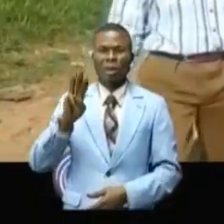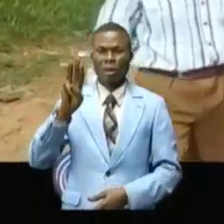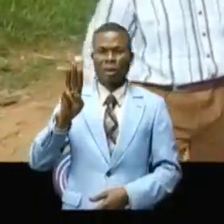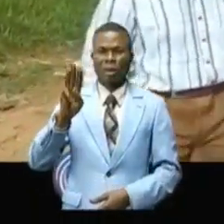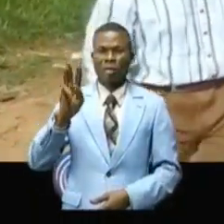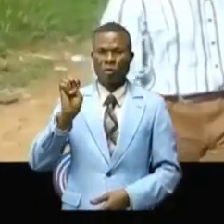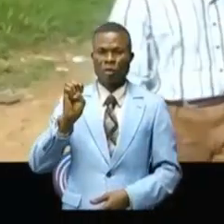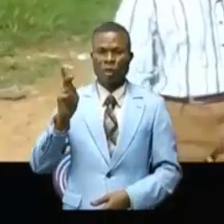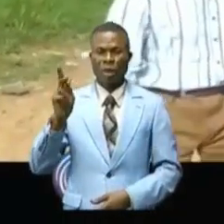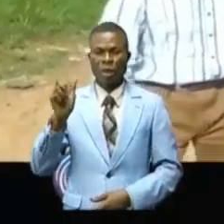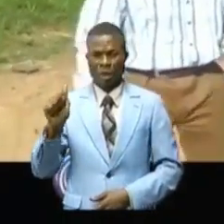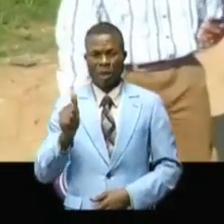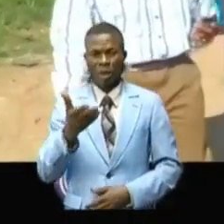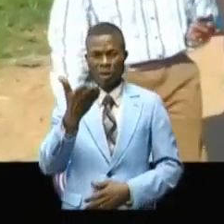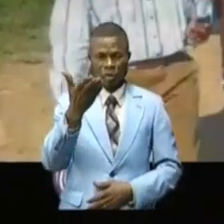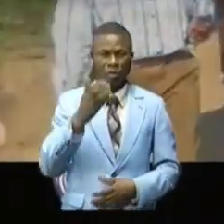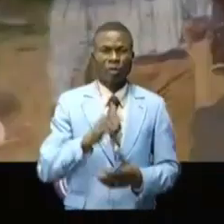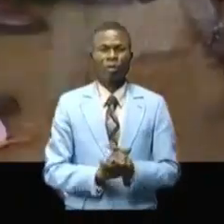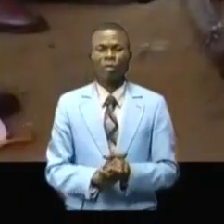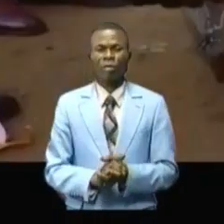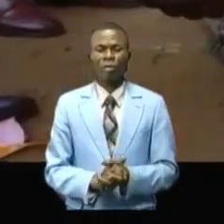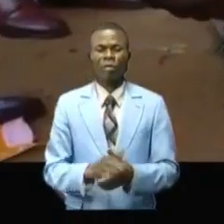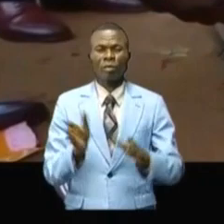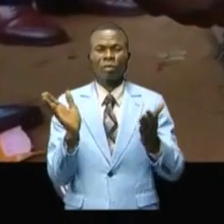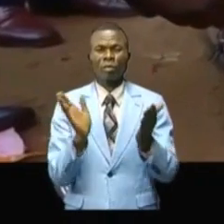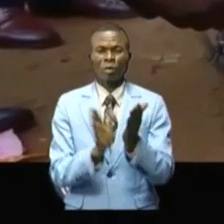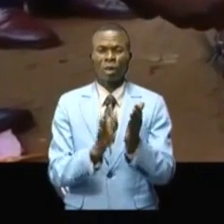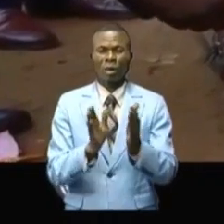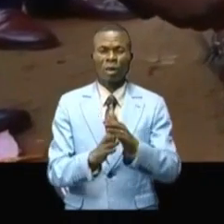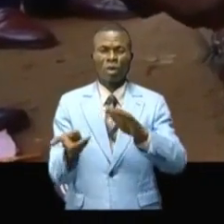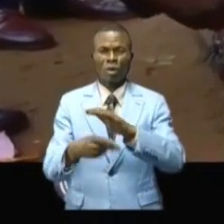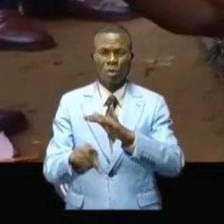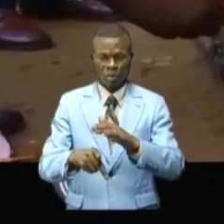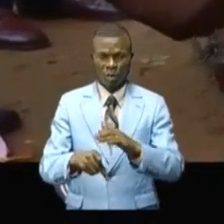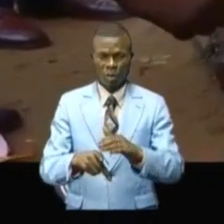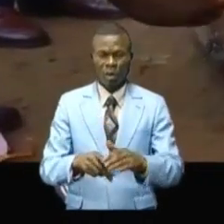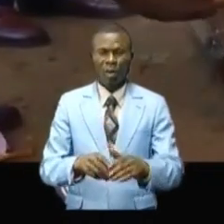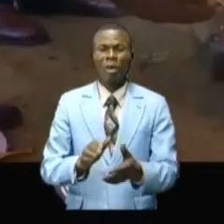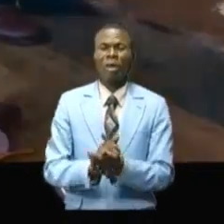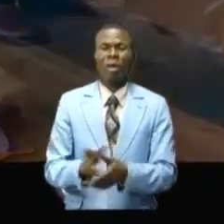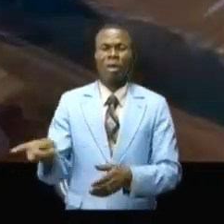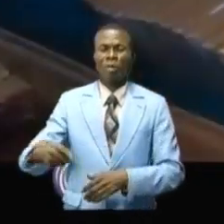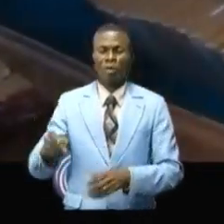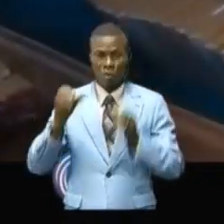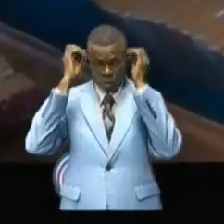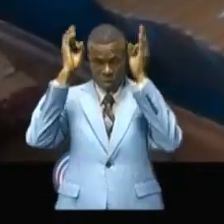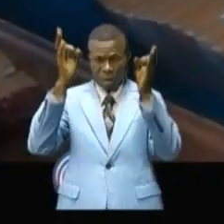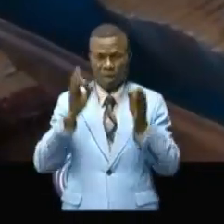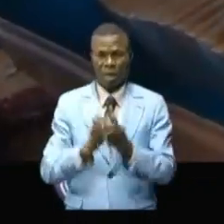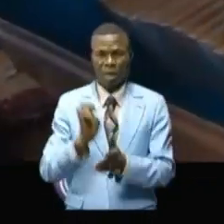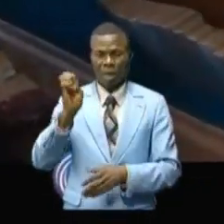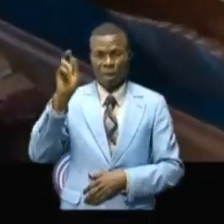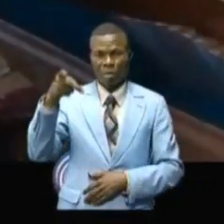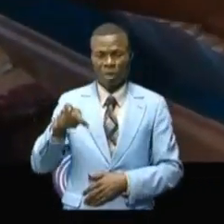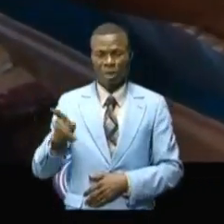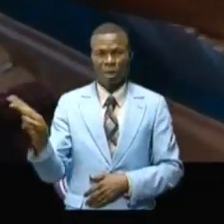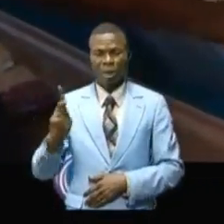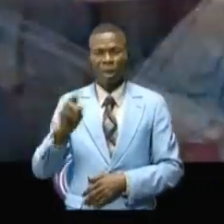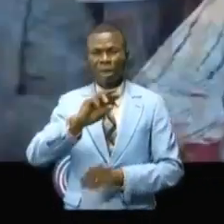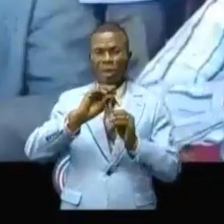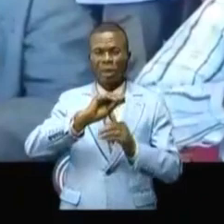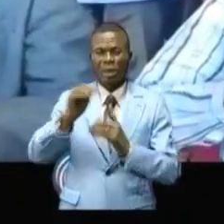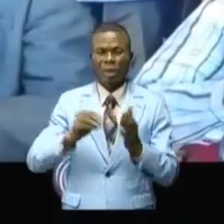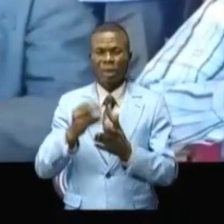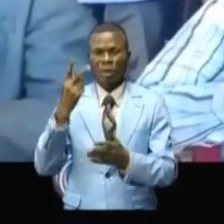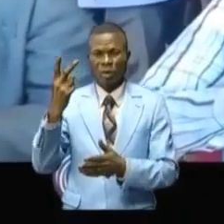d'envoi des épreuves préliminaires de fin d'études primaires en territoire de Mouka, province éducationnelle EPST Kassai 2, a été donné